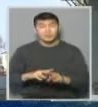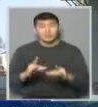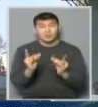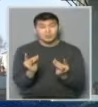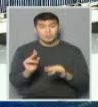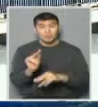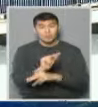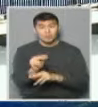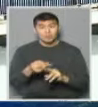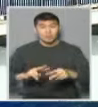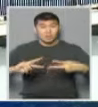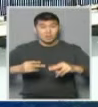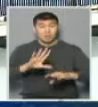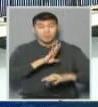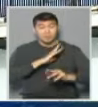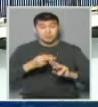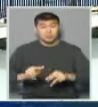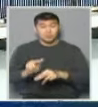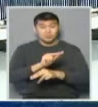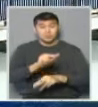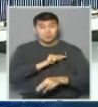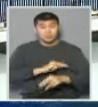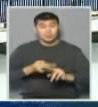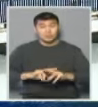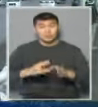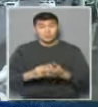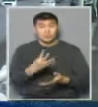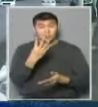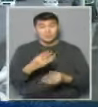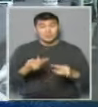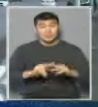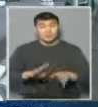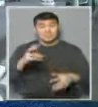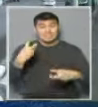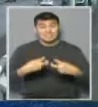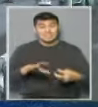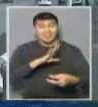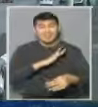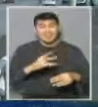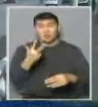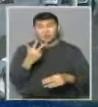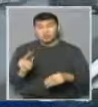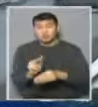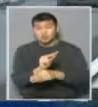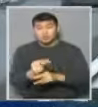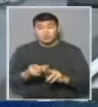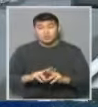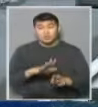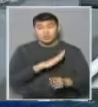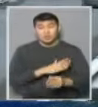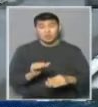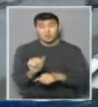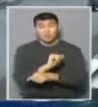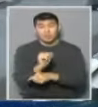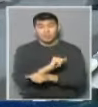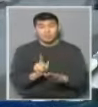көпірдің компенсаторларын ауыстыру болған. Жөндеу жұмыстары көпірдің 4 тігісінің жарамсыз болып қалған 3 тігісін қайта қалпына келтіріп, жол